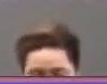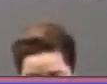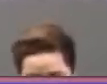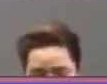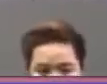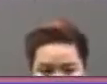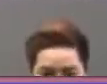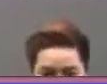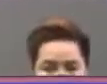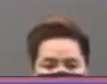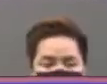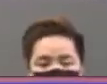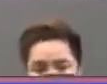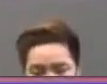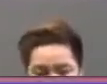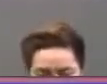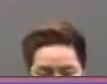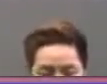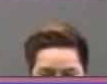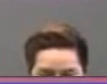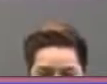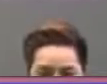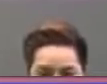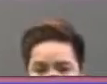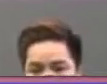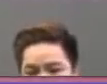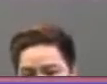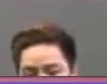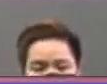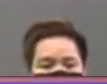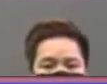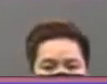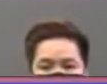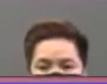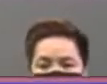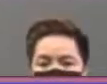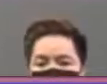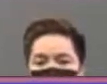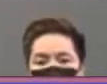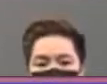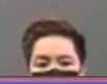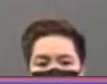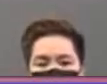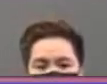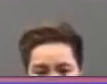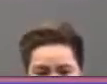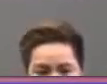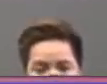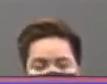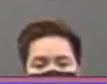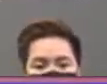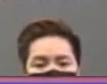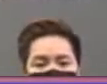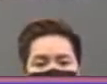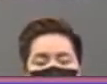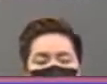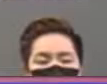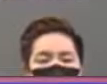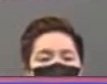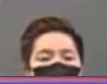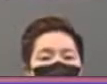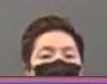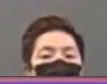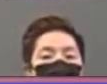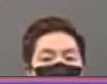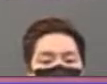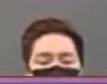ากด้วยนะคะว่าถ้าหากตรวจ ATK แล้วผลเป็นบวกติดเชื้อโควิด-19 กลุ่มที่มีอาการไม่มากหรือว่ากลุ่มสีเขียวก็ให้เข้ารับการรักษา